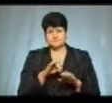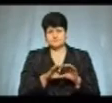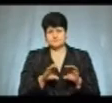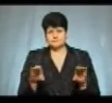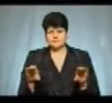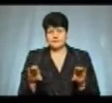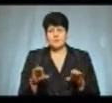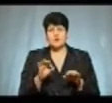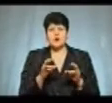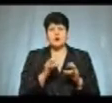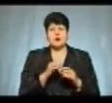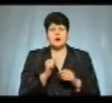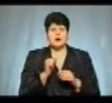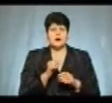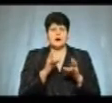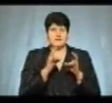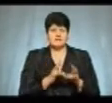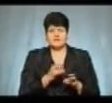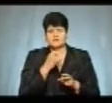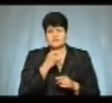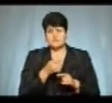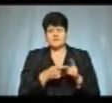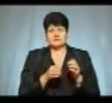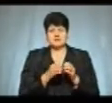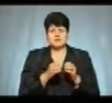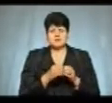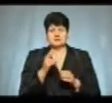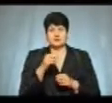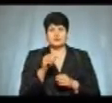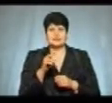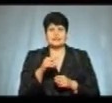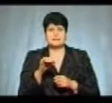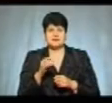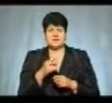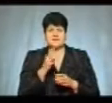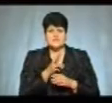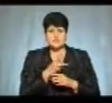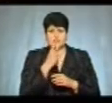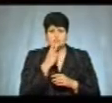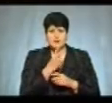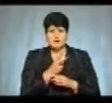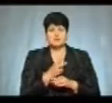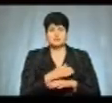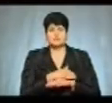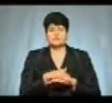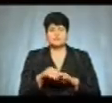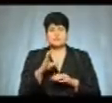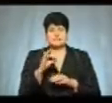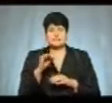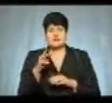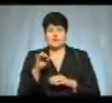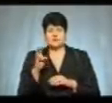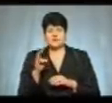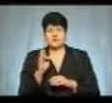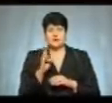Про аварію нам повідомив о 9:30 очевидець Дмитро Дем'яненко. На відео ви бачите, як на перехресті вулиць Симоненка та Куліша